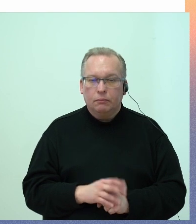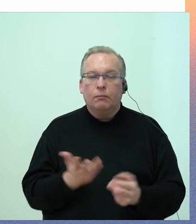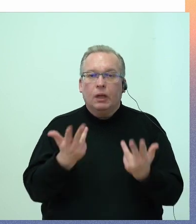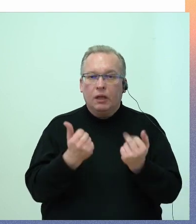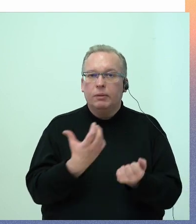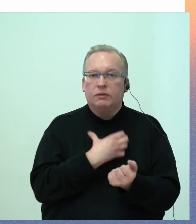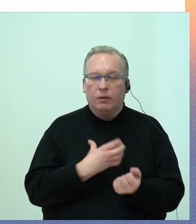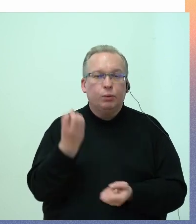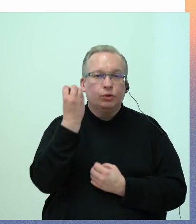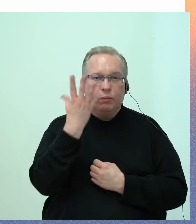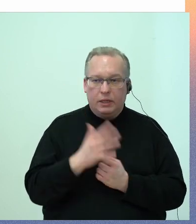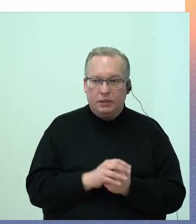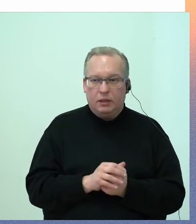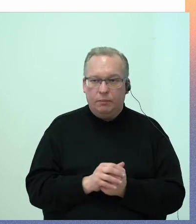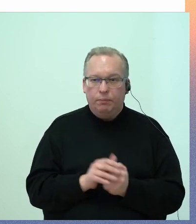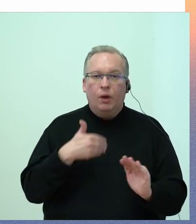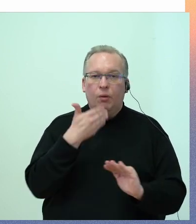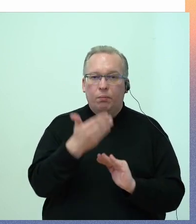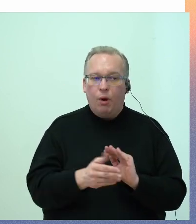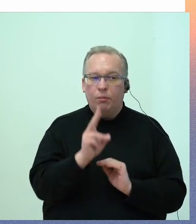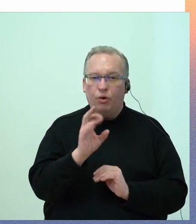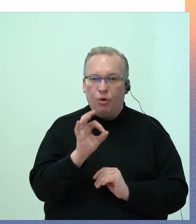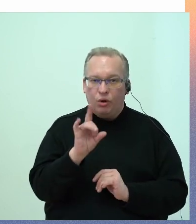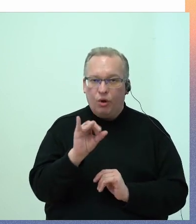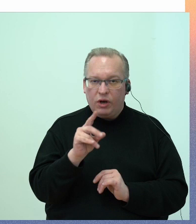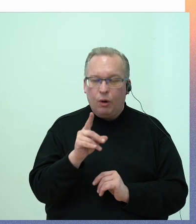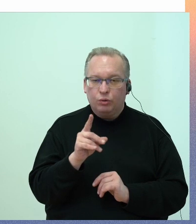svarbu suprasti, jog po holokausto